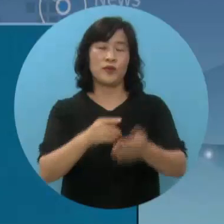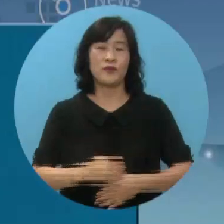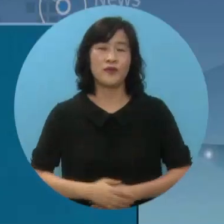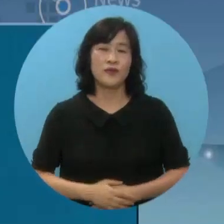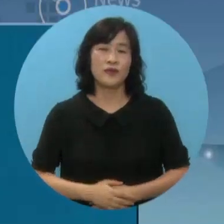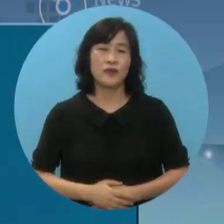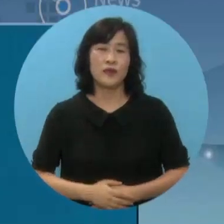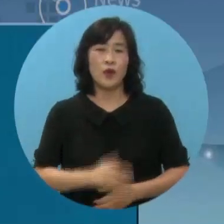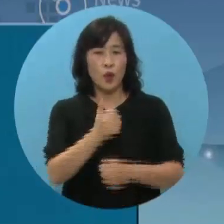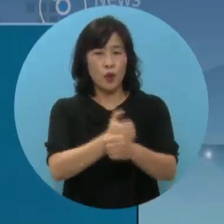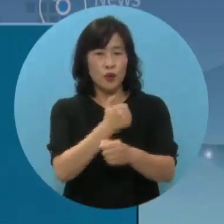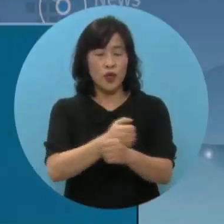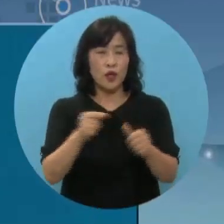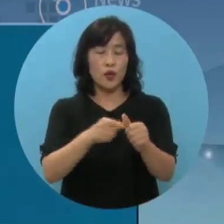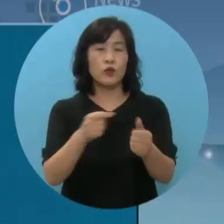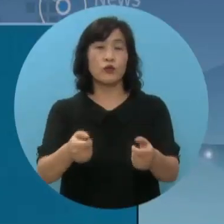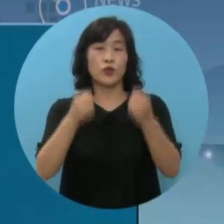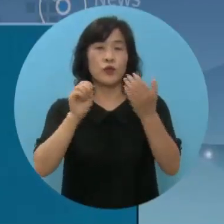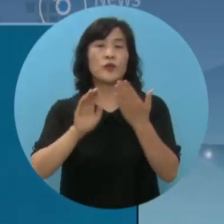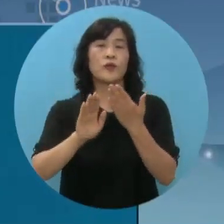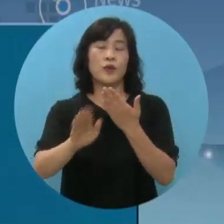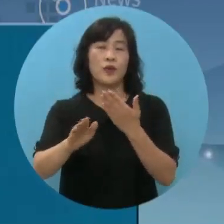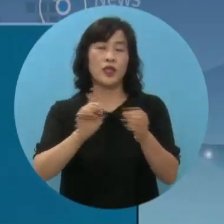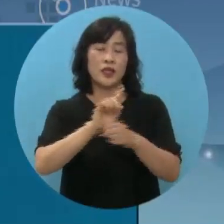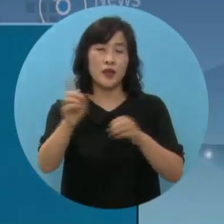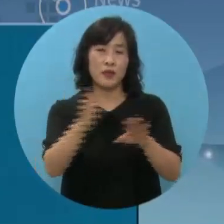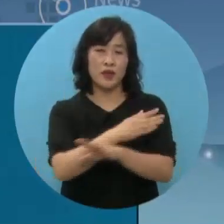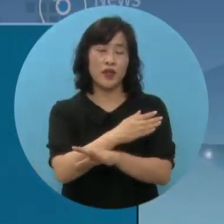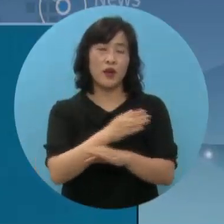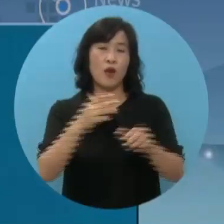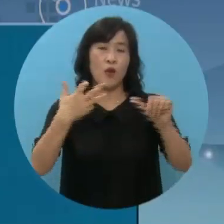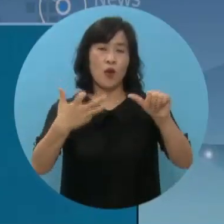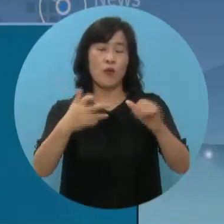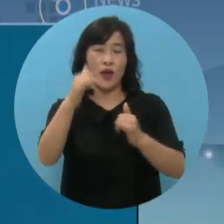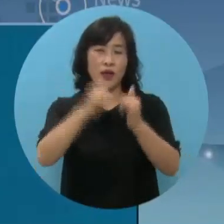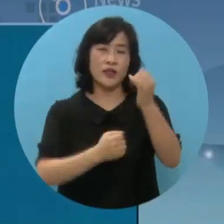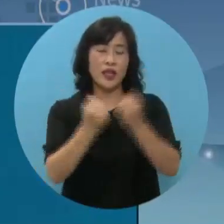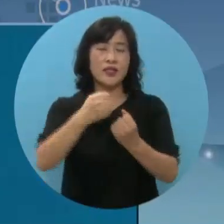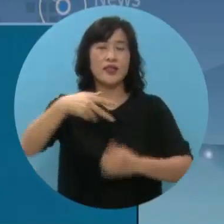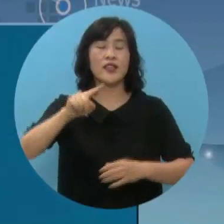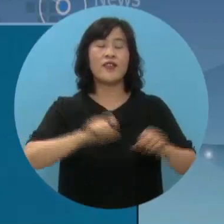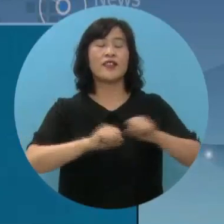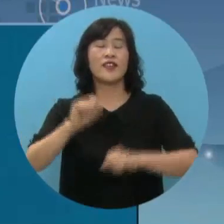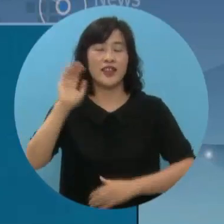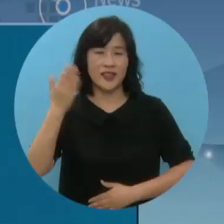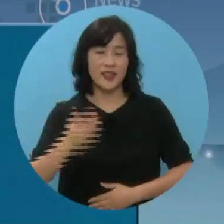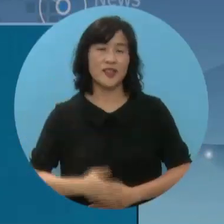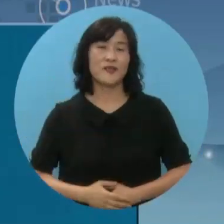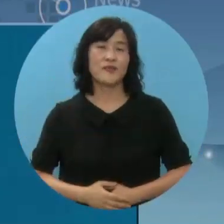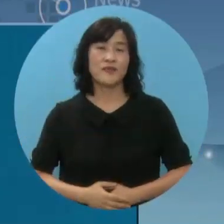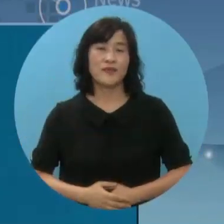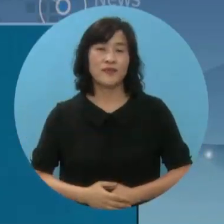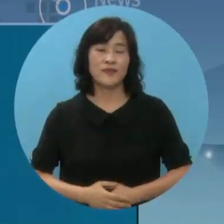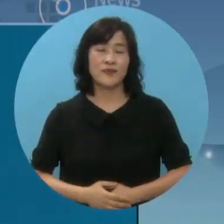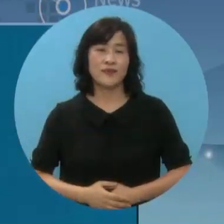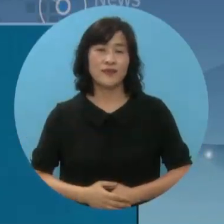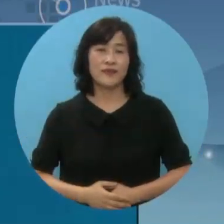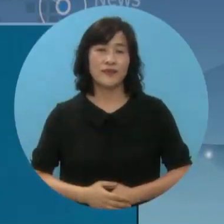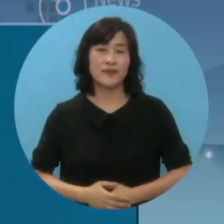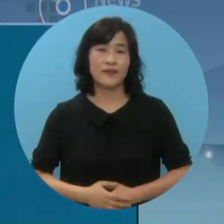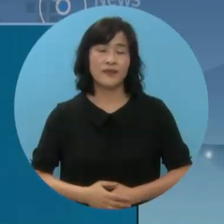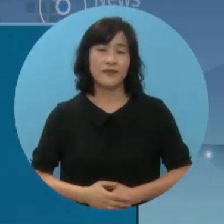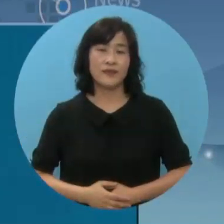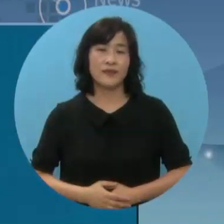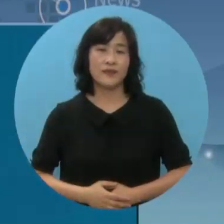접수하면 되고 50시간의 교육을 수료한 후 내년부터 5.18 역사 해설사로 활동하게 됩니다.